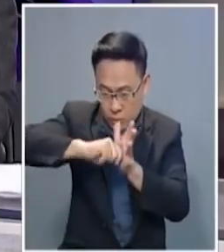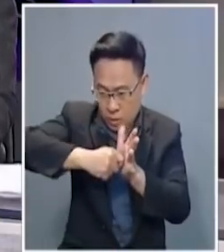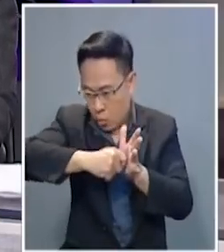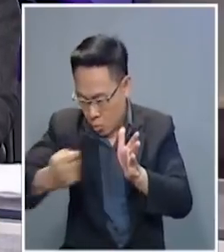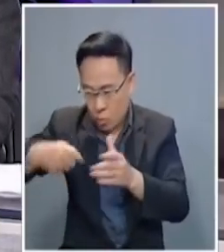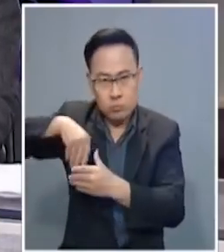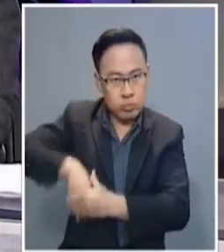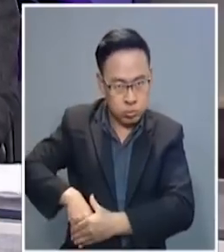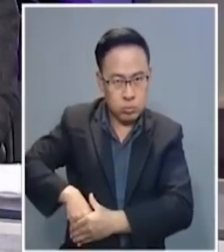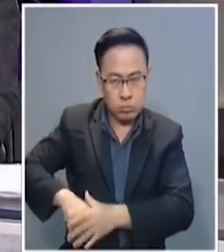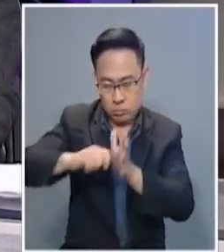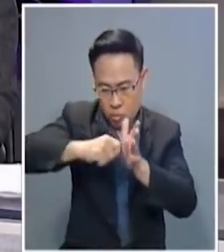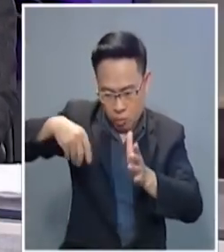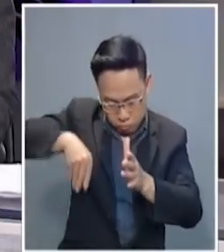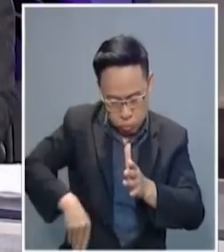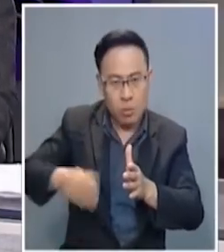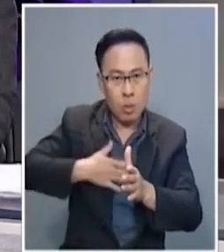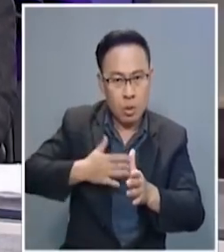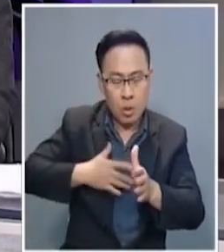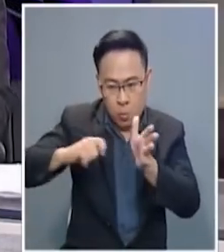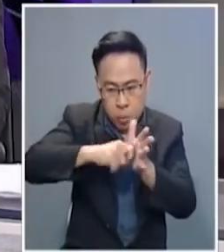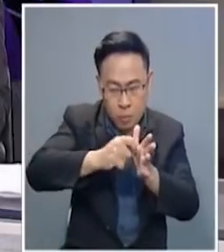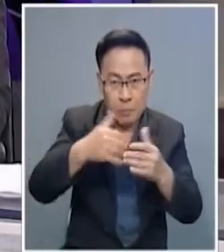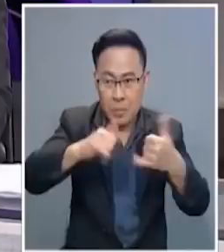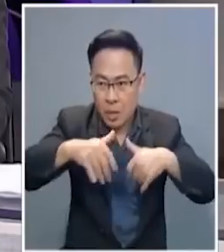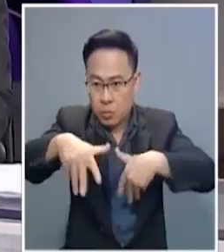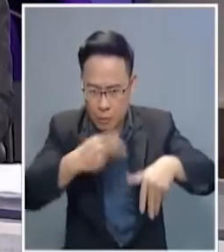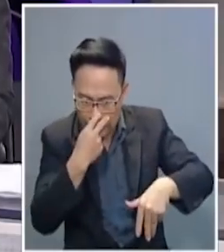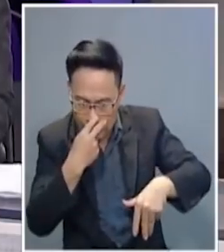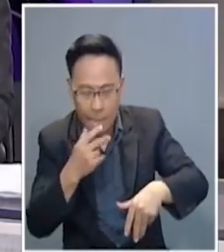แจออกมากับตัวไม่อย่างนั้นเนี่ยใช่หัวขโมยเราไม่รู้ว่าใครเป็น